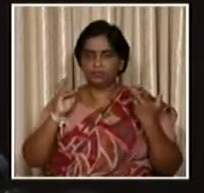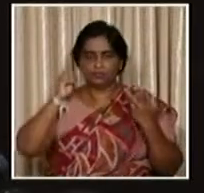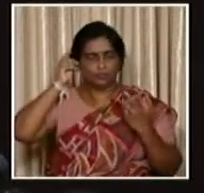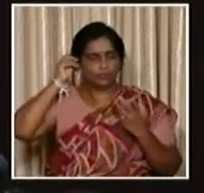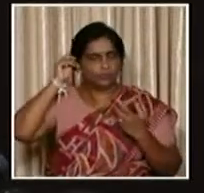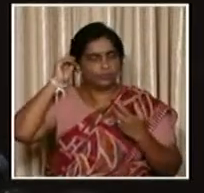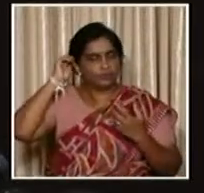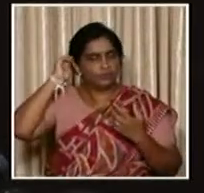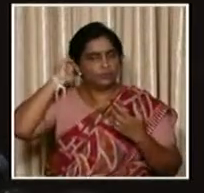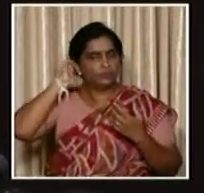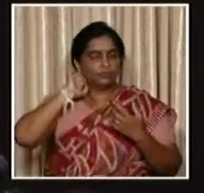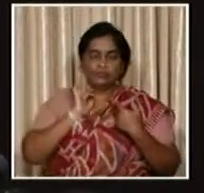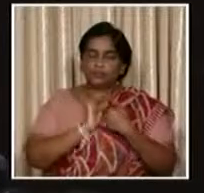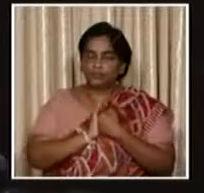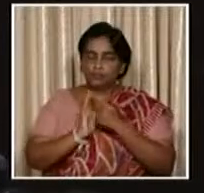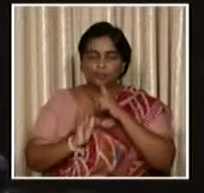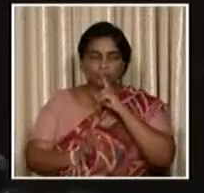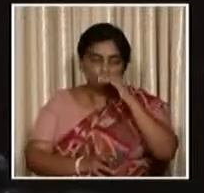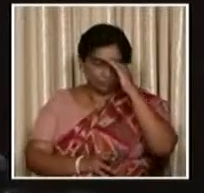Garu